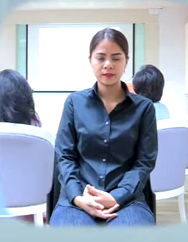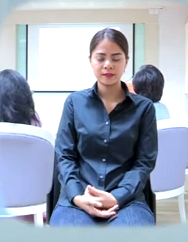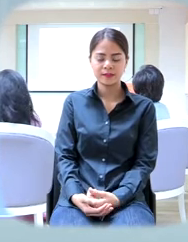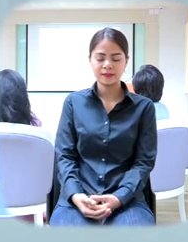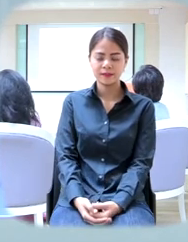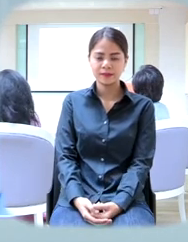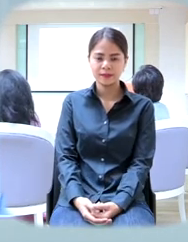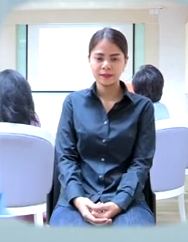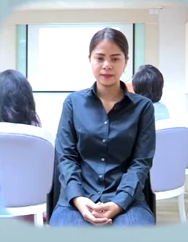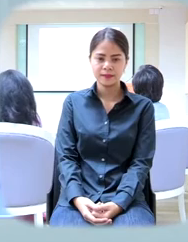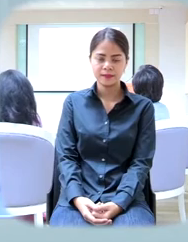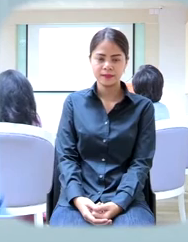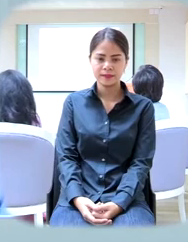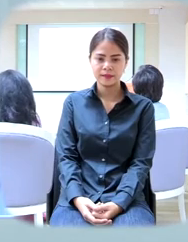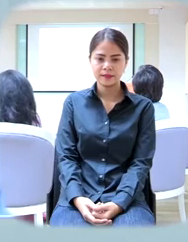days.